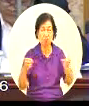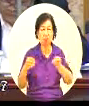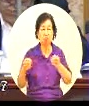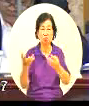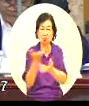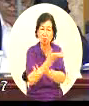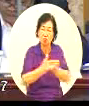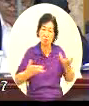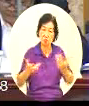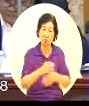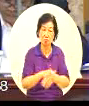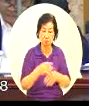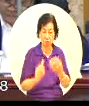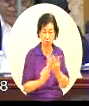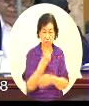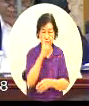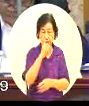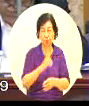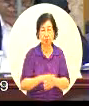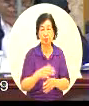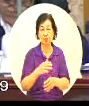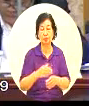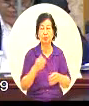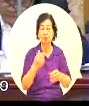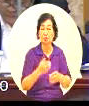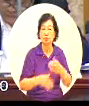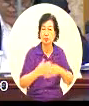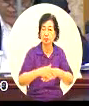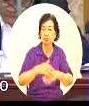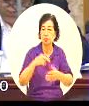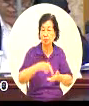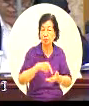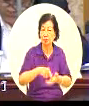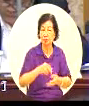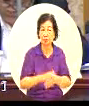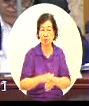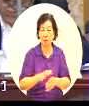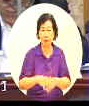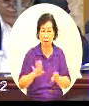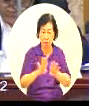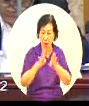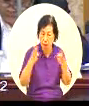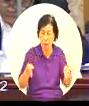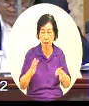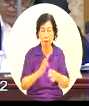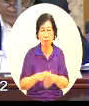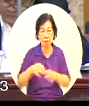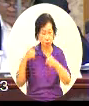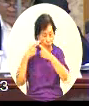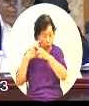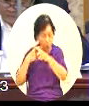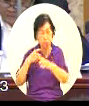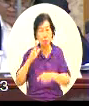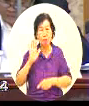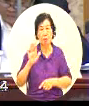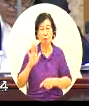成立体来做处理。这个我因为我们之前已经开始在启动研究这个问题了啦，哈，所以我想是一开始整